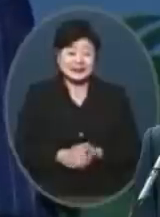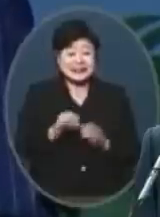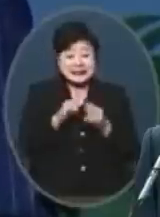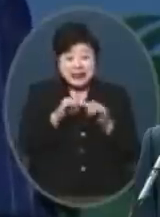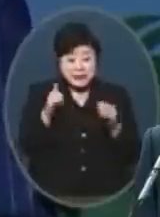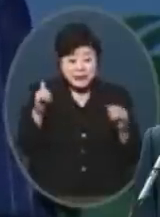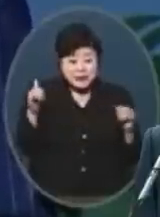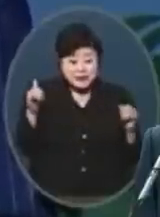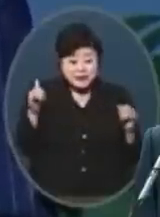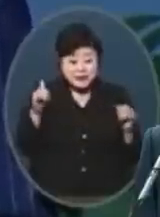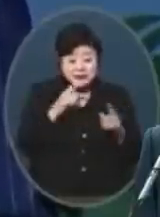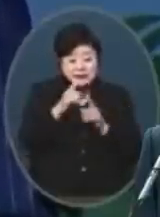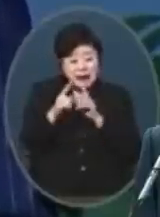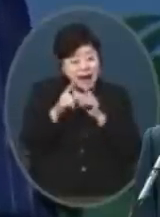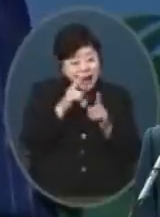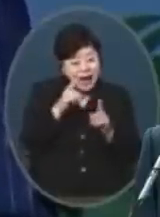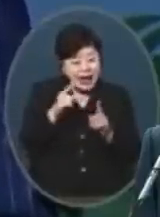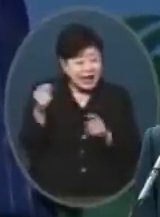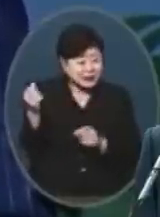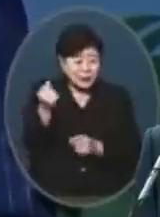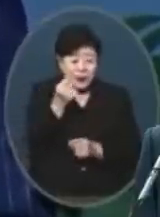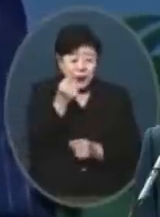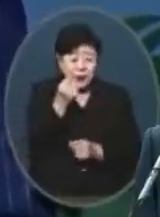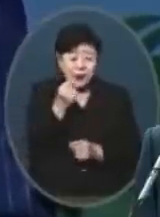사람의 말로서는